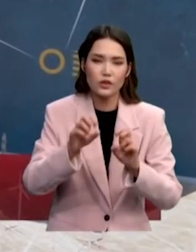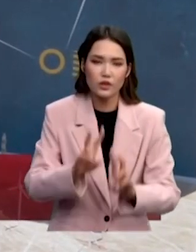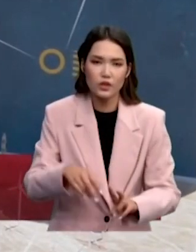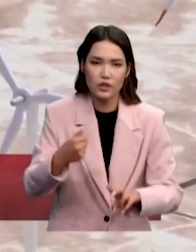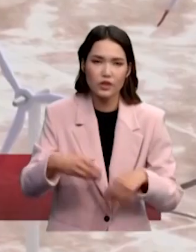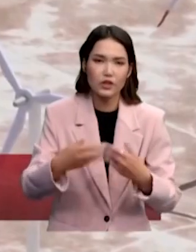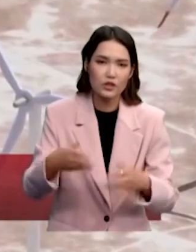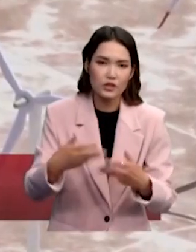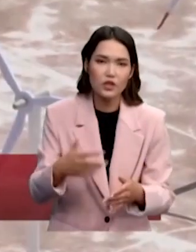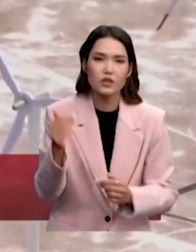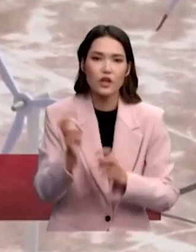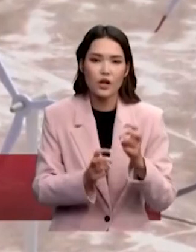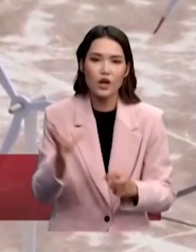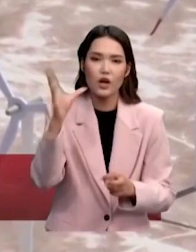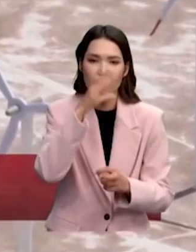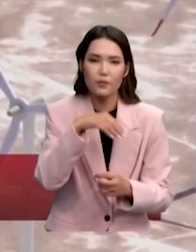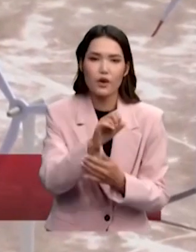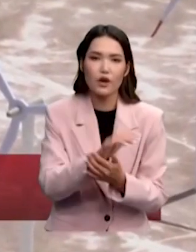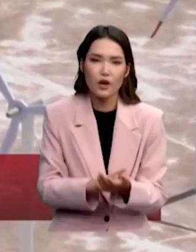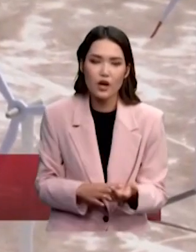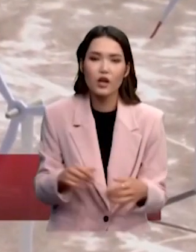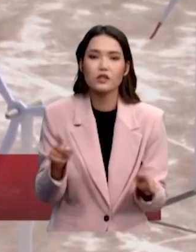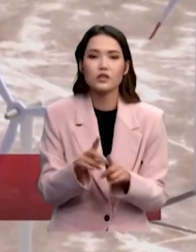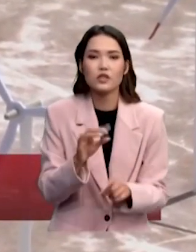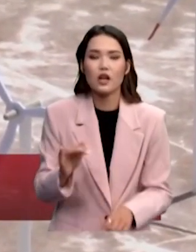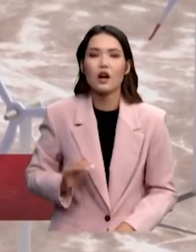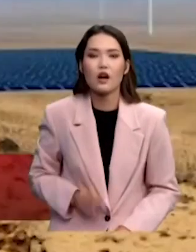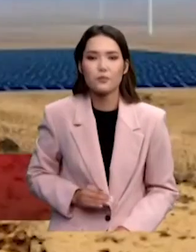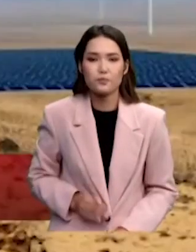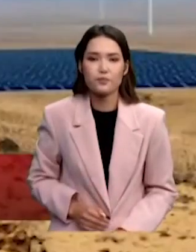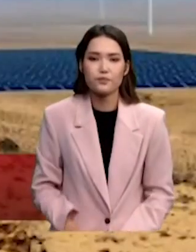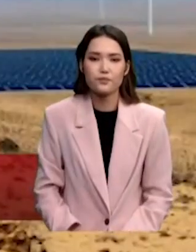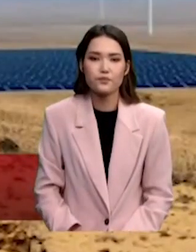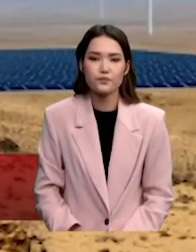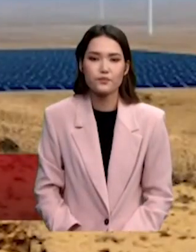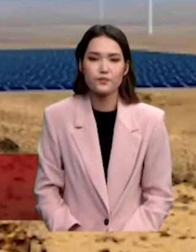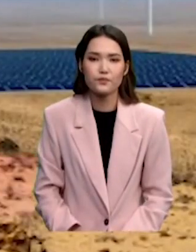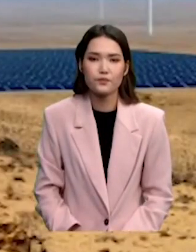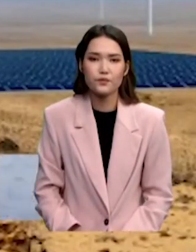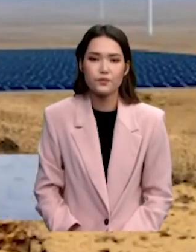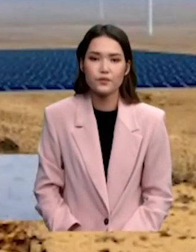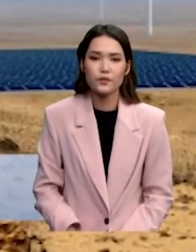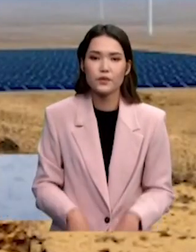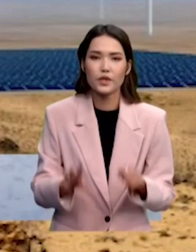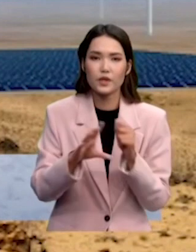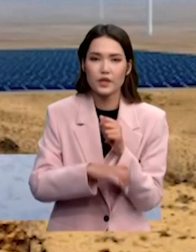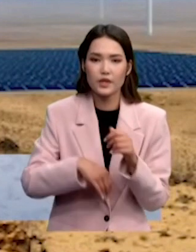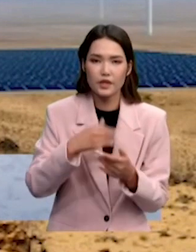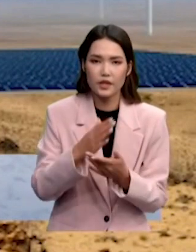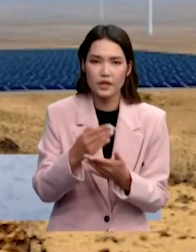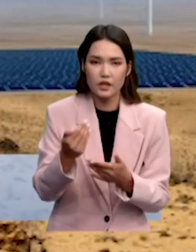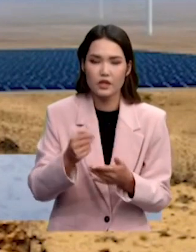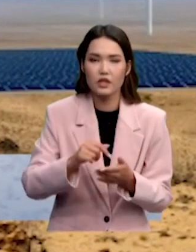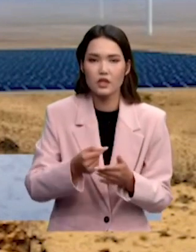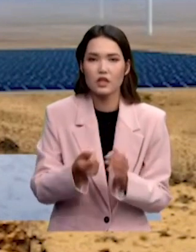капиталоемкое производство не может позволить себе ни одна компания в мире. Такие же большие проекты, как и у нас,